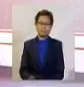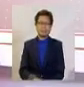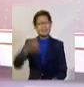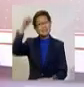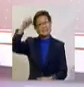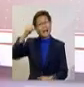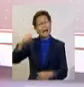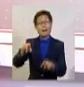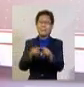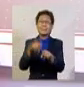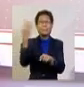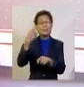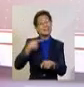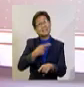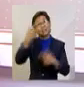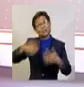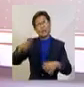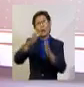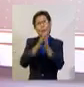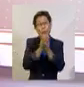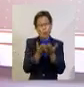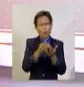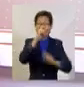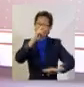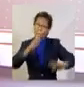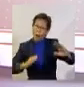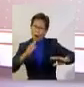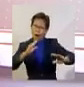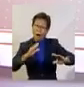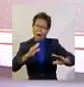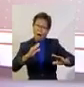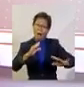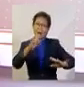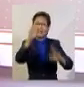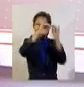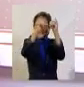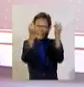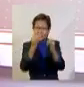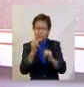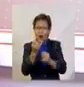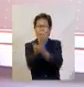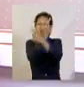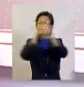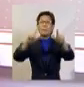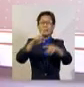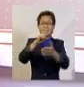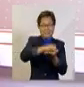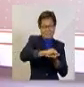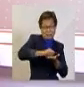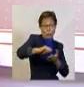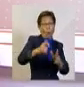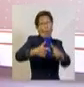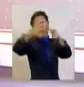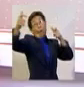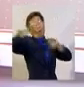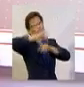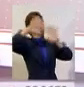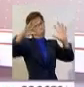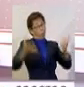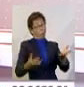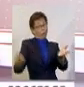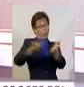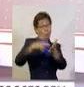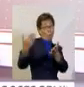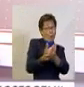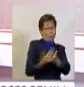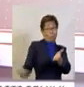Baik, saudara, seperti yang kita maklum, Tugu Patung Statue of Liberty di New York merupakan Tugu Patung terbesar dunia. Tapi rekod